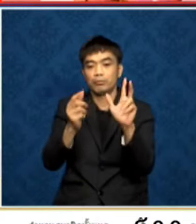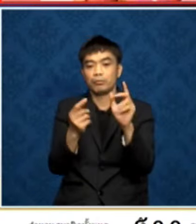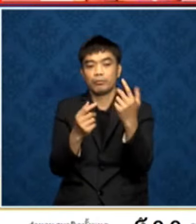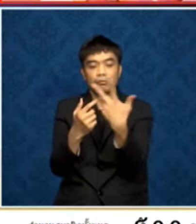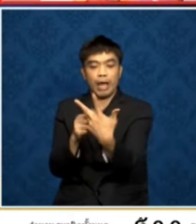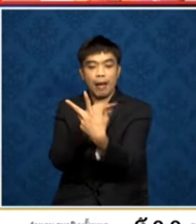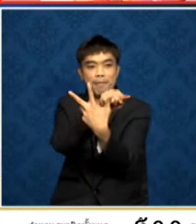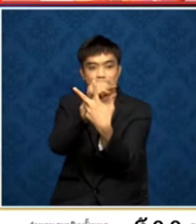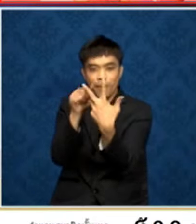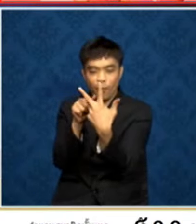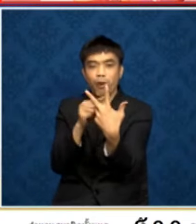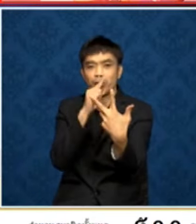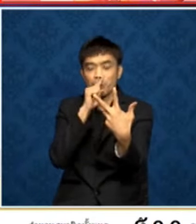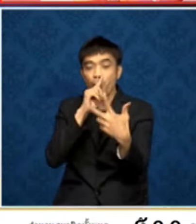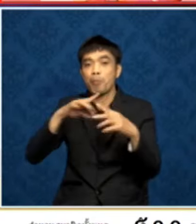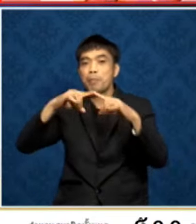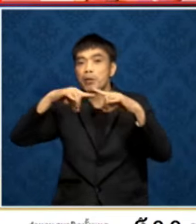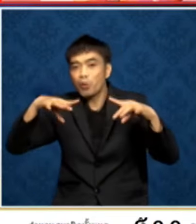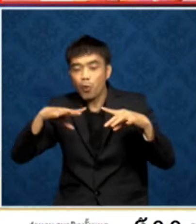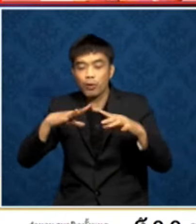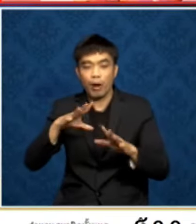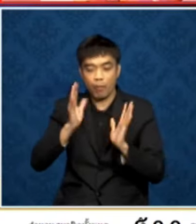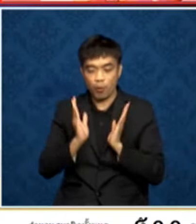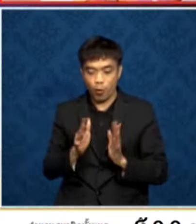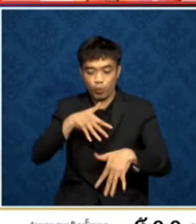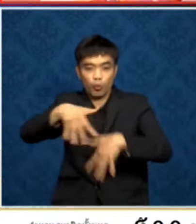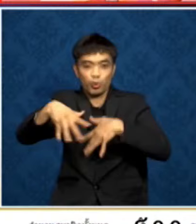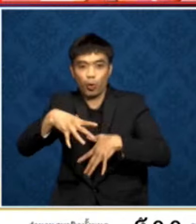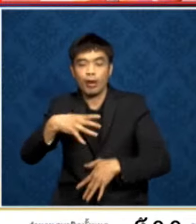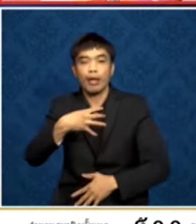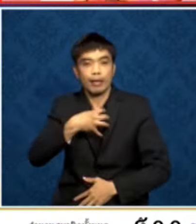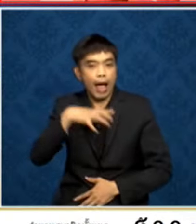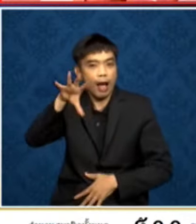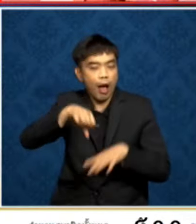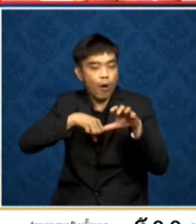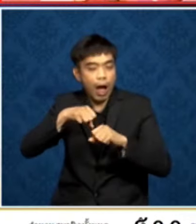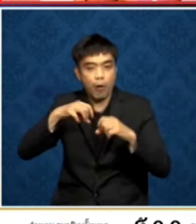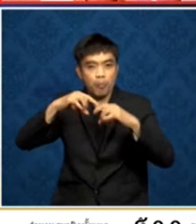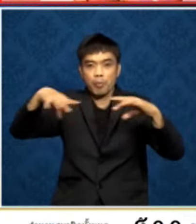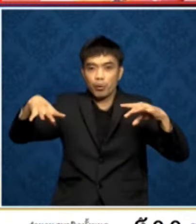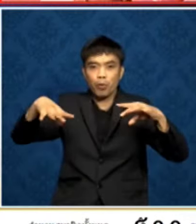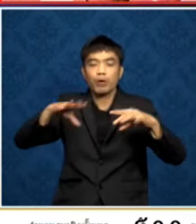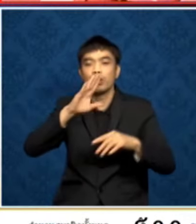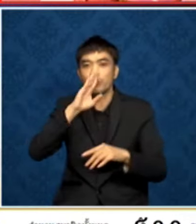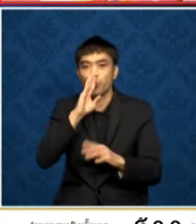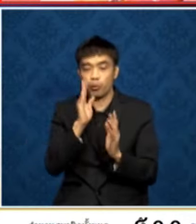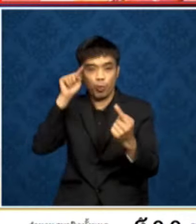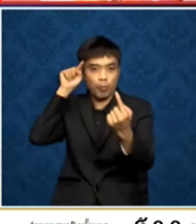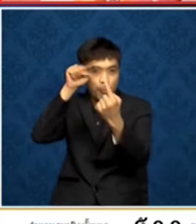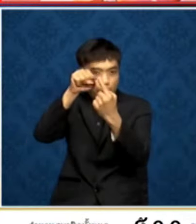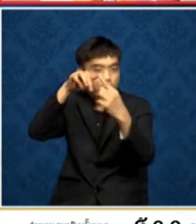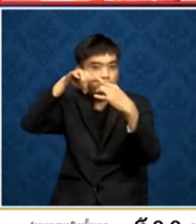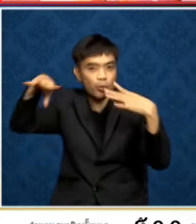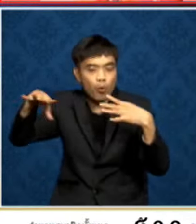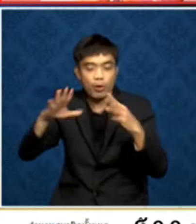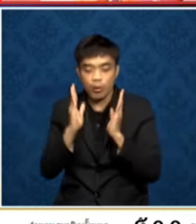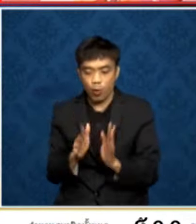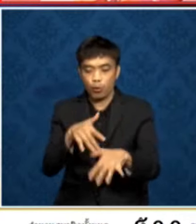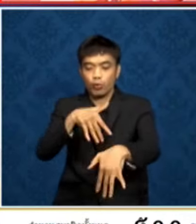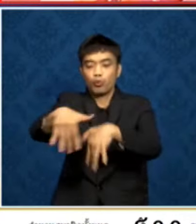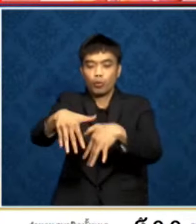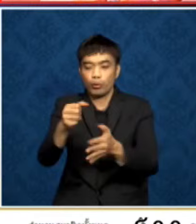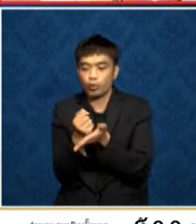ความต้องการของคนในพื้นที่การแก้ปัญหาแบบไม่ตรงเป้าทำให้ปัญหาของคนในพื้นที่ไม่ได้รับการ